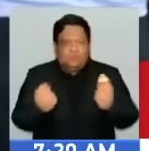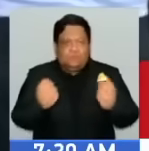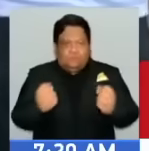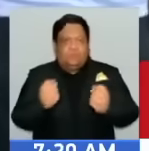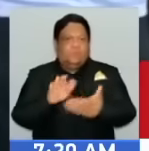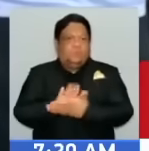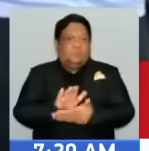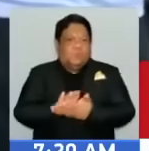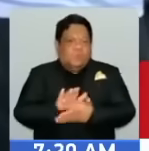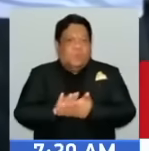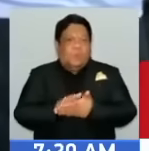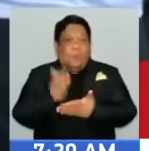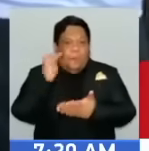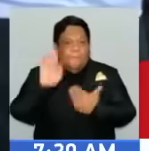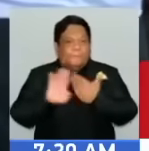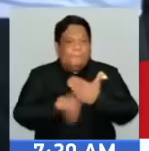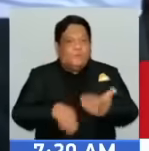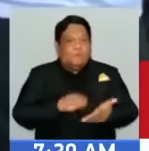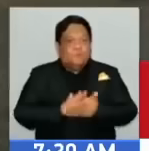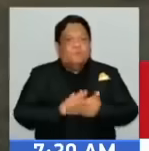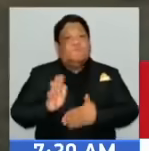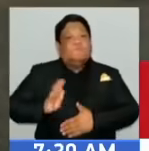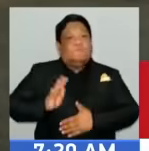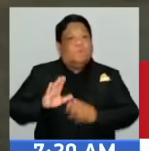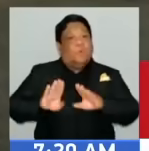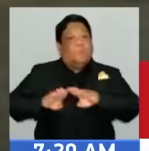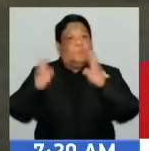na opisyal na magsisimula sa August